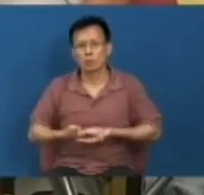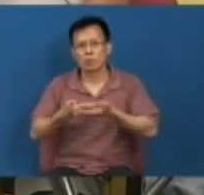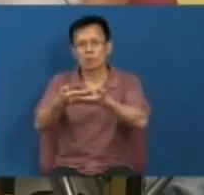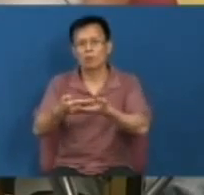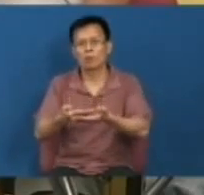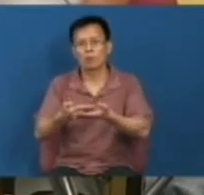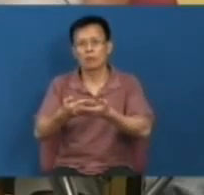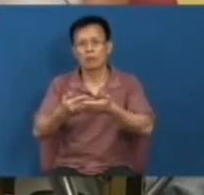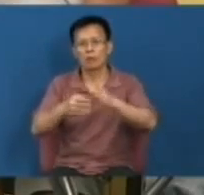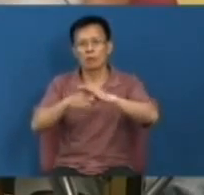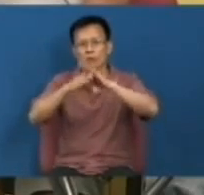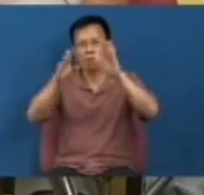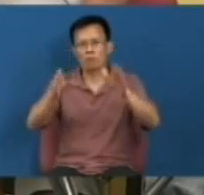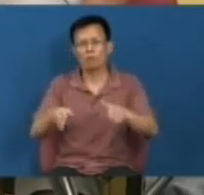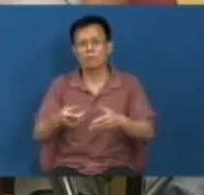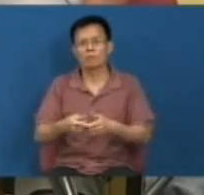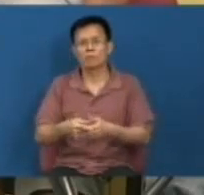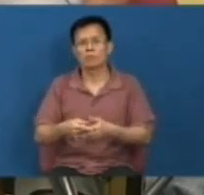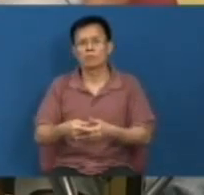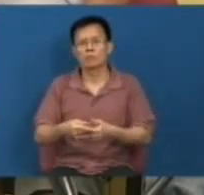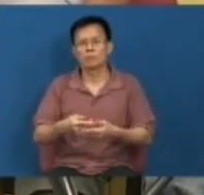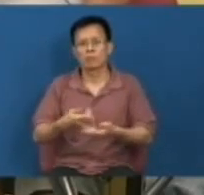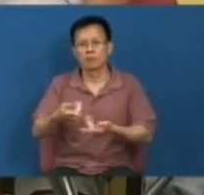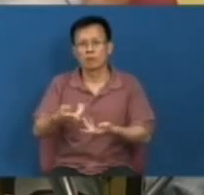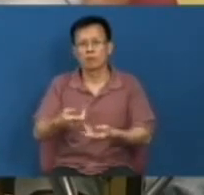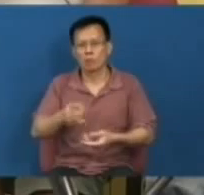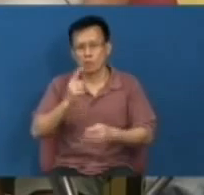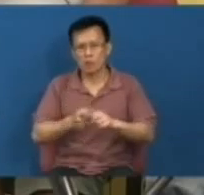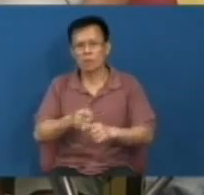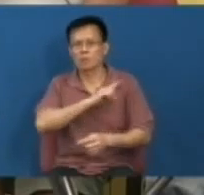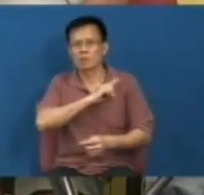咧，我哋係自己住嘅，佢就硬係咧就話我哋咧